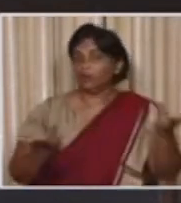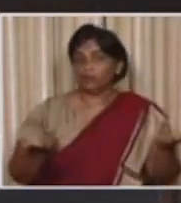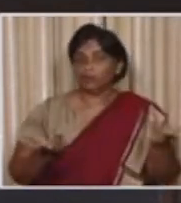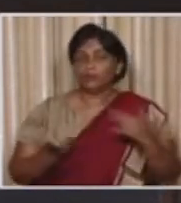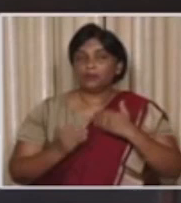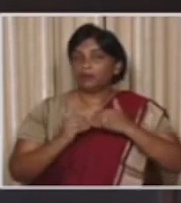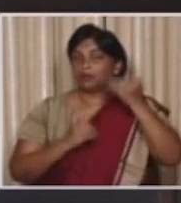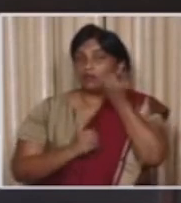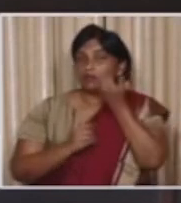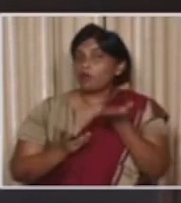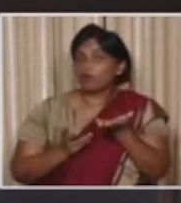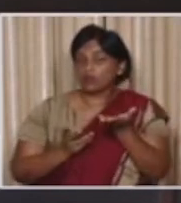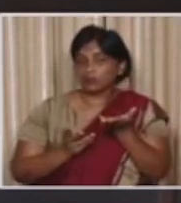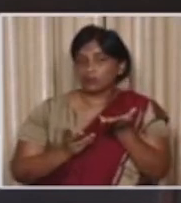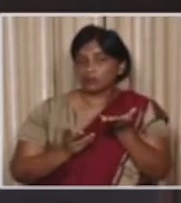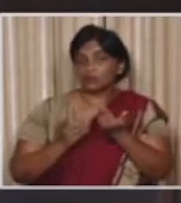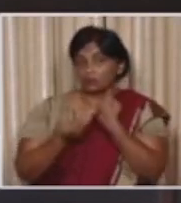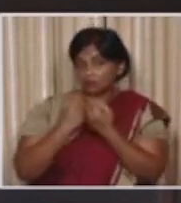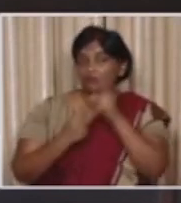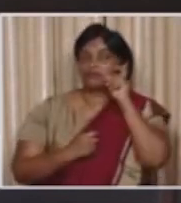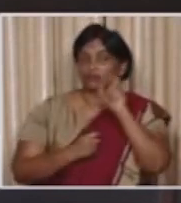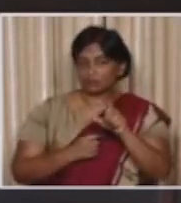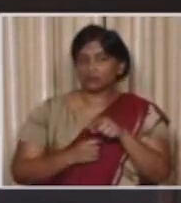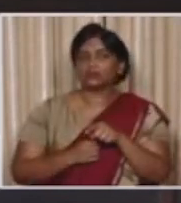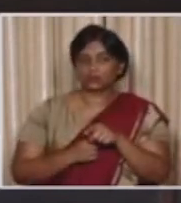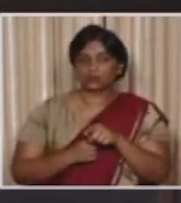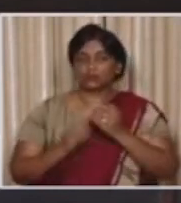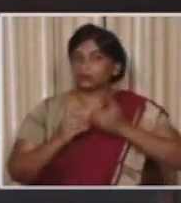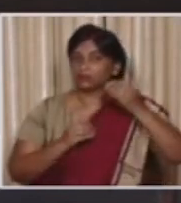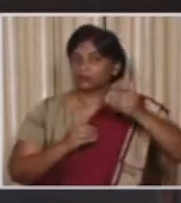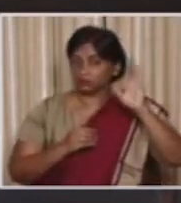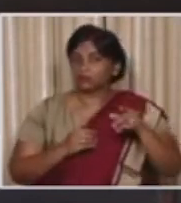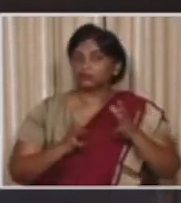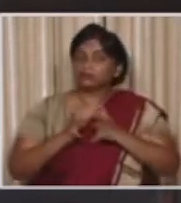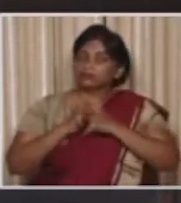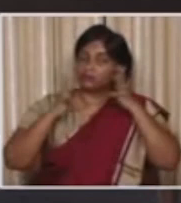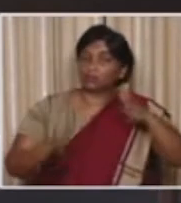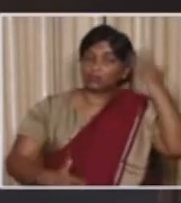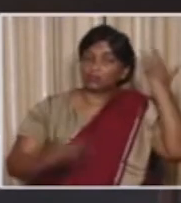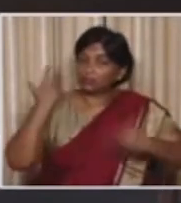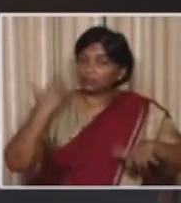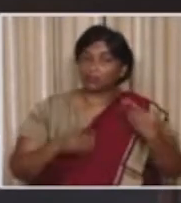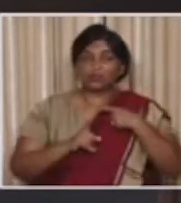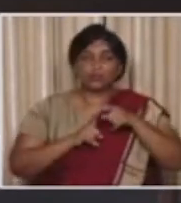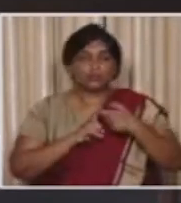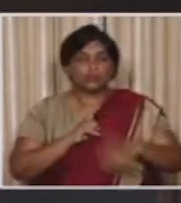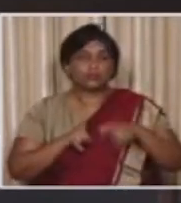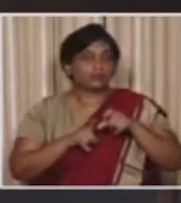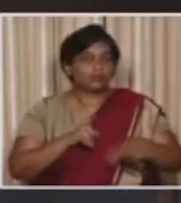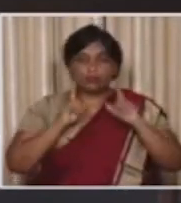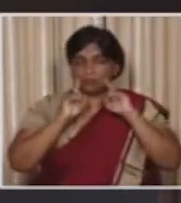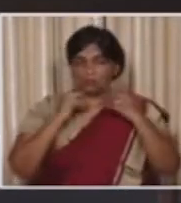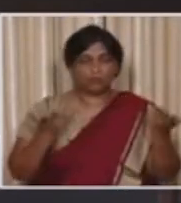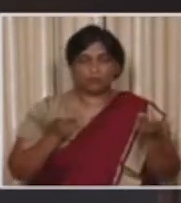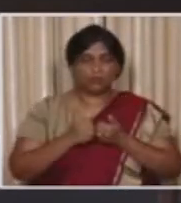ඒවැ ප්‍රතිවිපාක මොනවද කියන පසුවිපරමක් කරන්න. මොකද ඉස්සරහට මොනතරම් මරණ සහ ආබාධ ඇති වෙයිද දන්නේ නැහැ